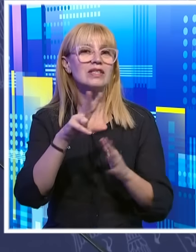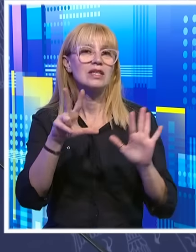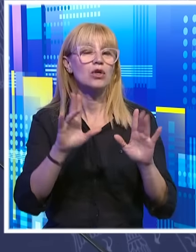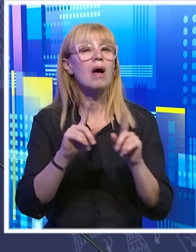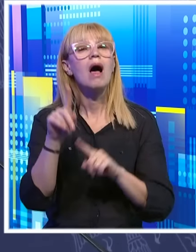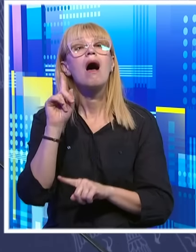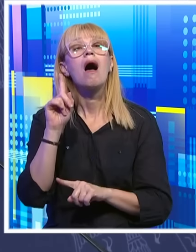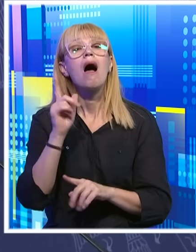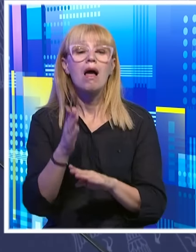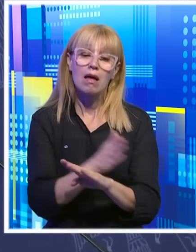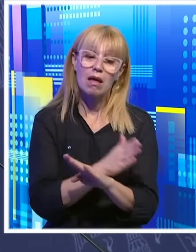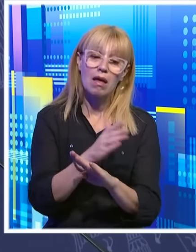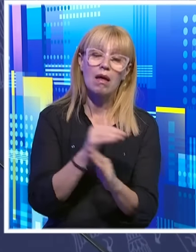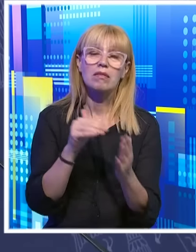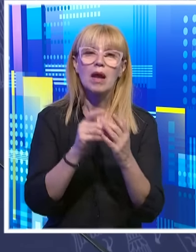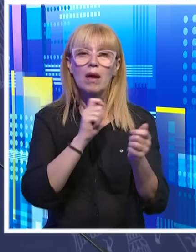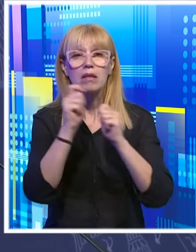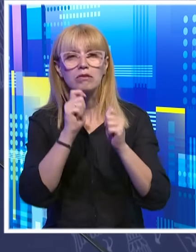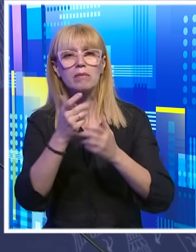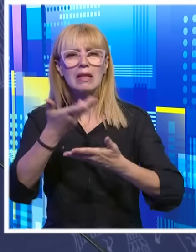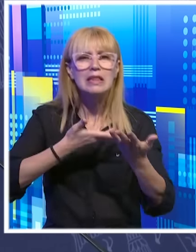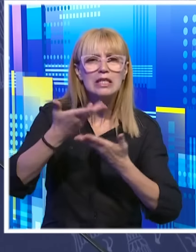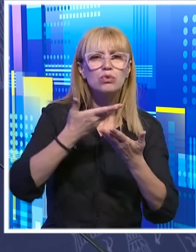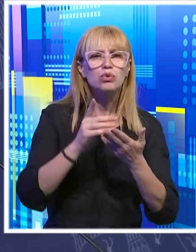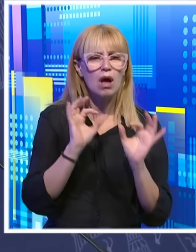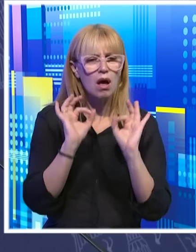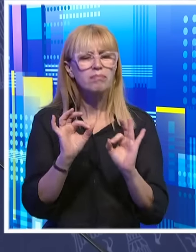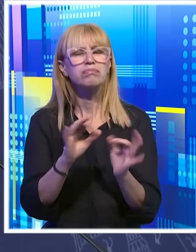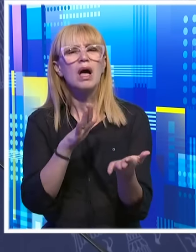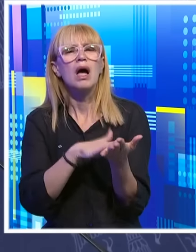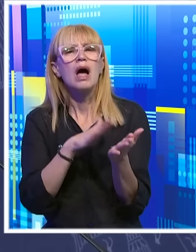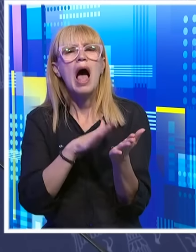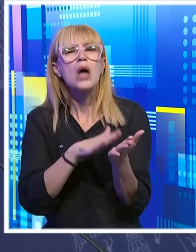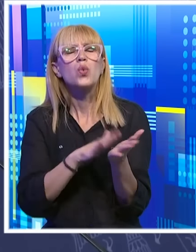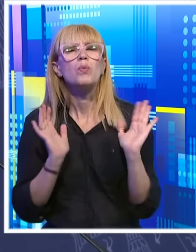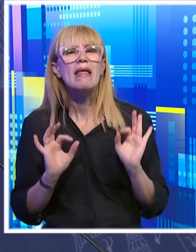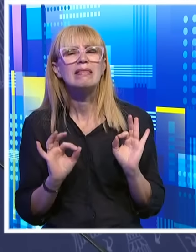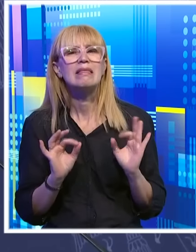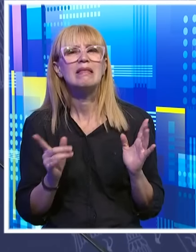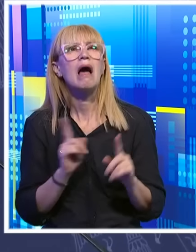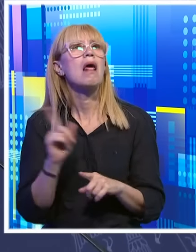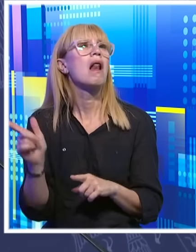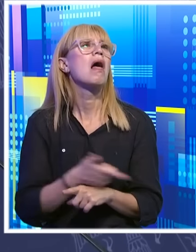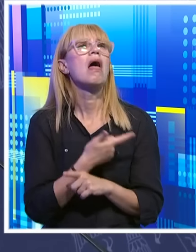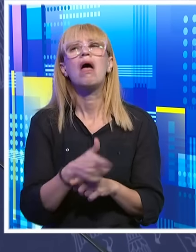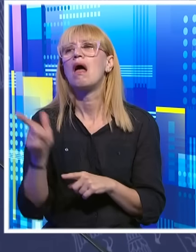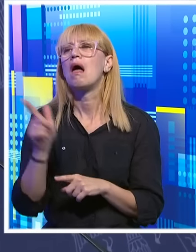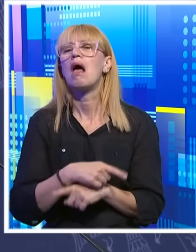otvorimo diskusiju koju će da dominiraju argumenti. Ne isprazne pretnje,